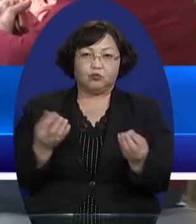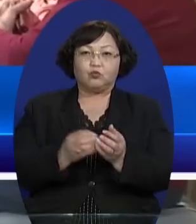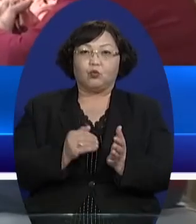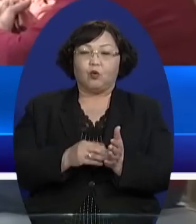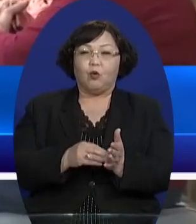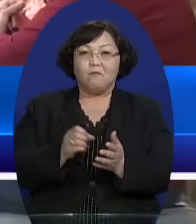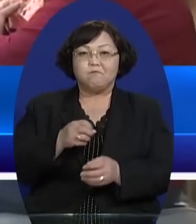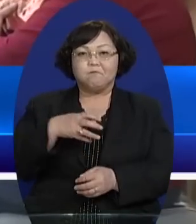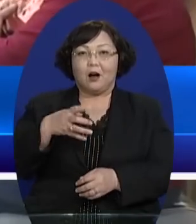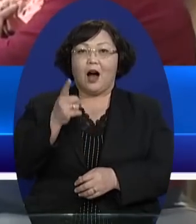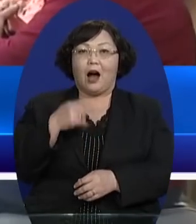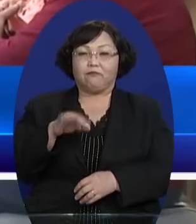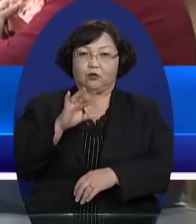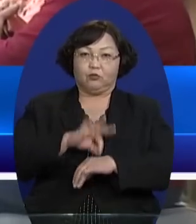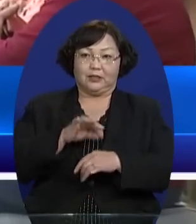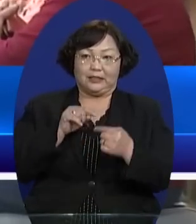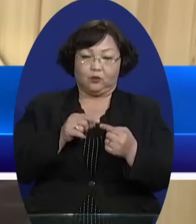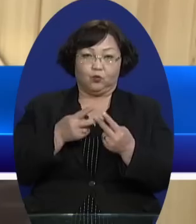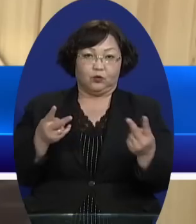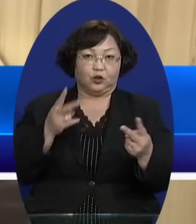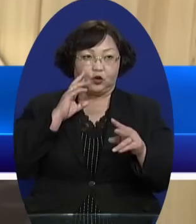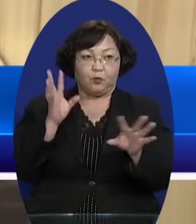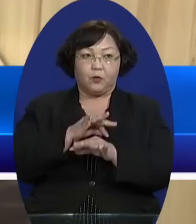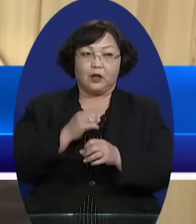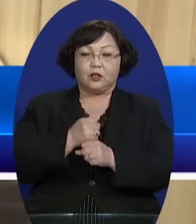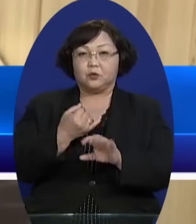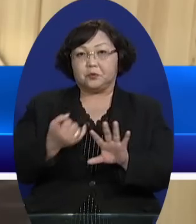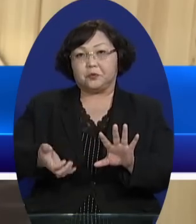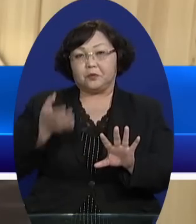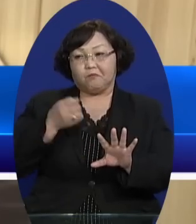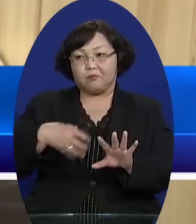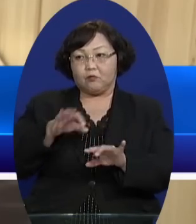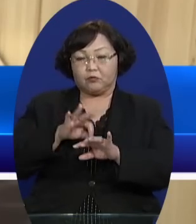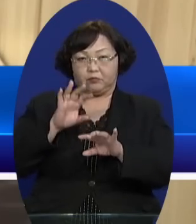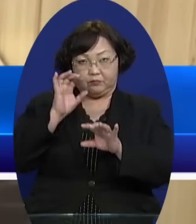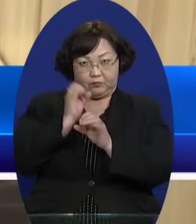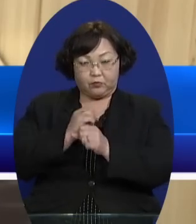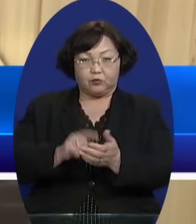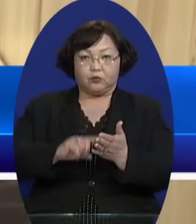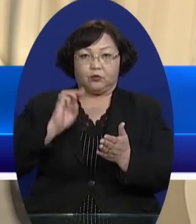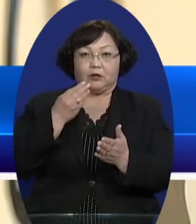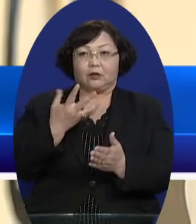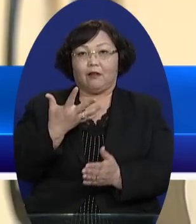Хавдрын эсрэг үндэсний аяны хүрээнд 610 хорт хавдрын тохиолдол илрүүлж 513 яаралтай нисэсэл хийжээ.